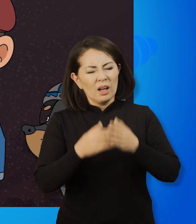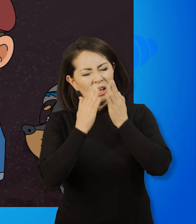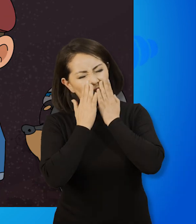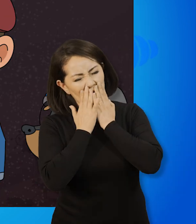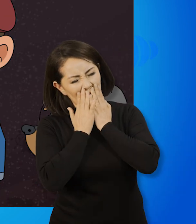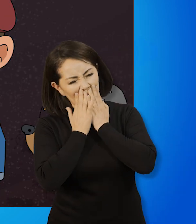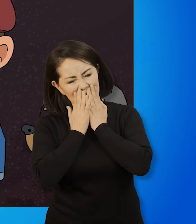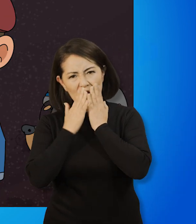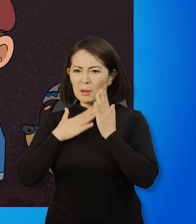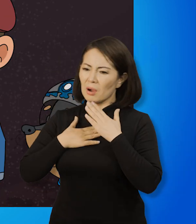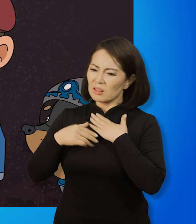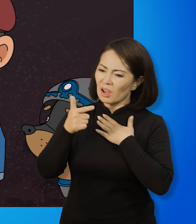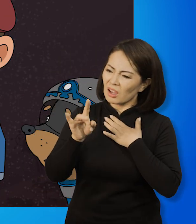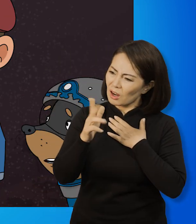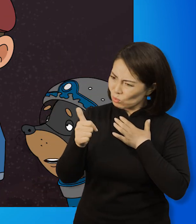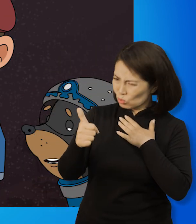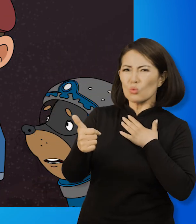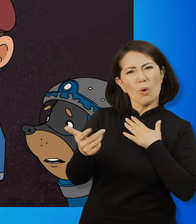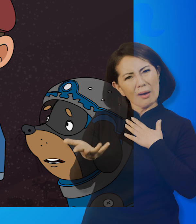Яна, манай Грэми зүгээр байгаа.